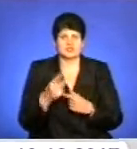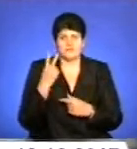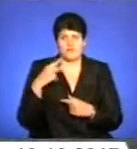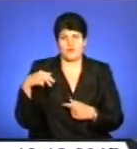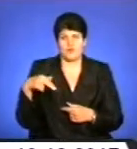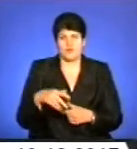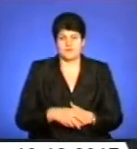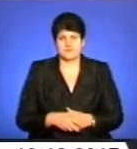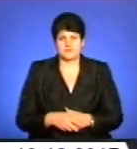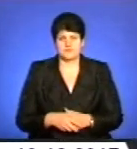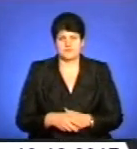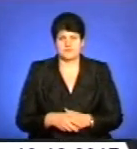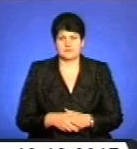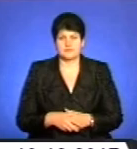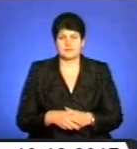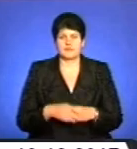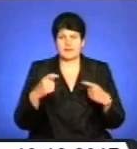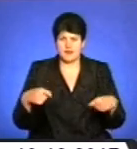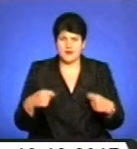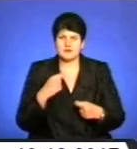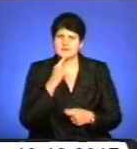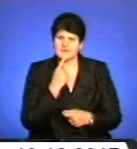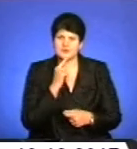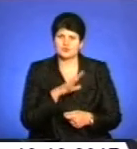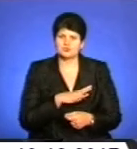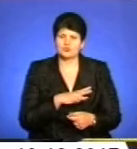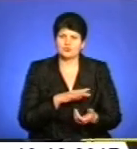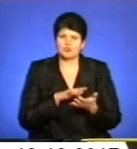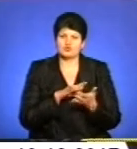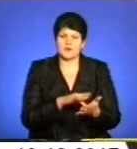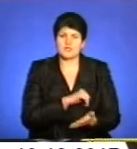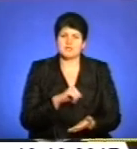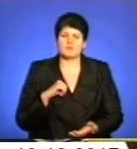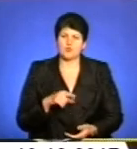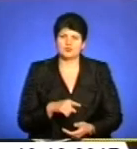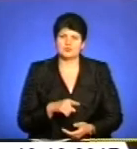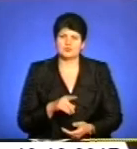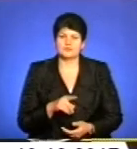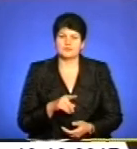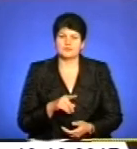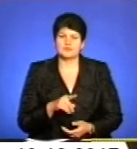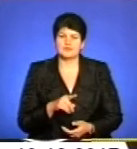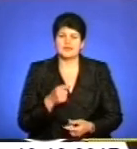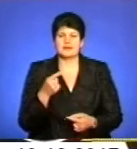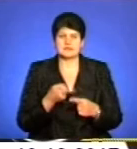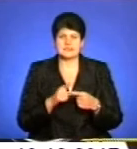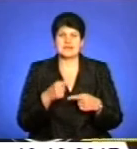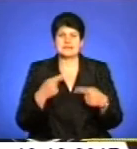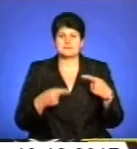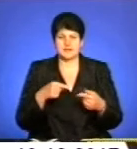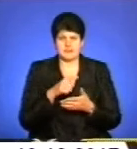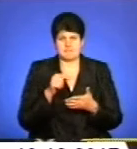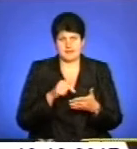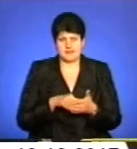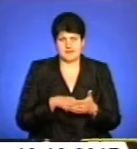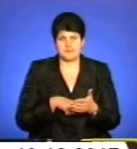Так, на колясці важко подорожувати автостопом самому чи ні? Ну, і це спірне питання, насправді,